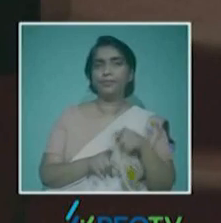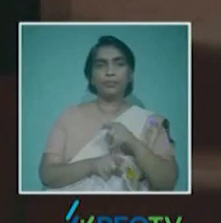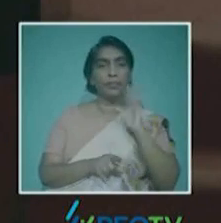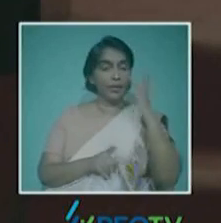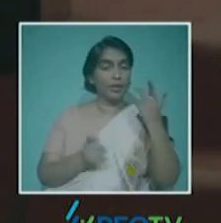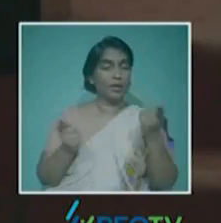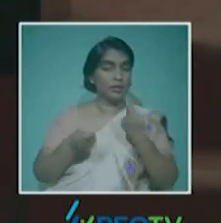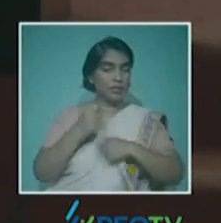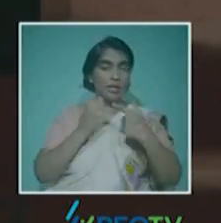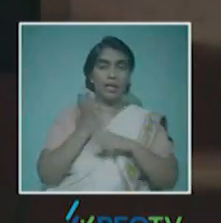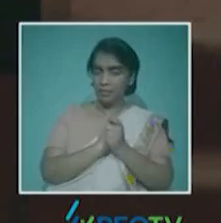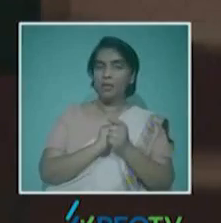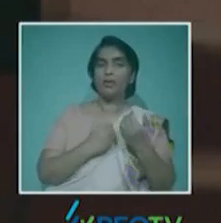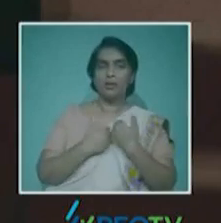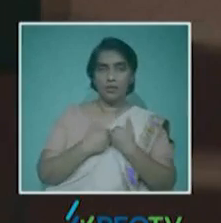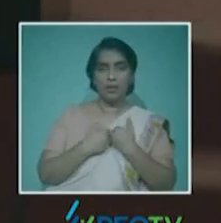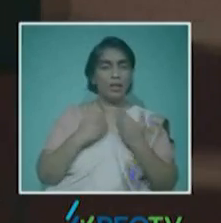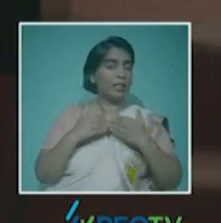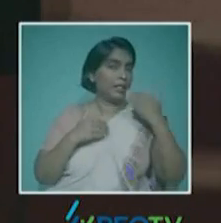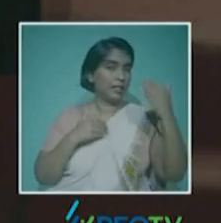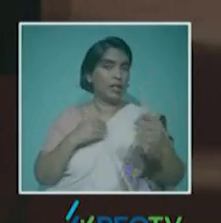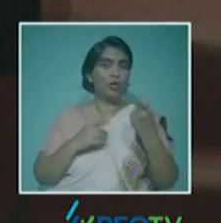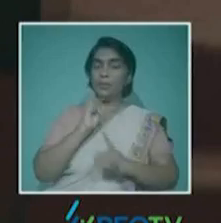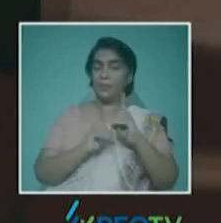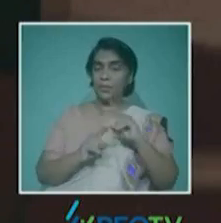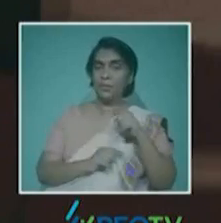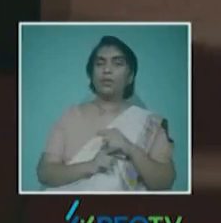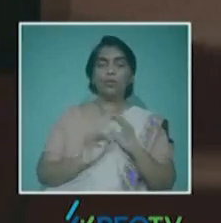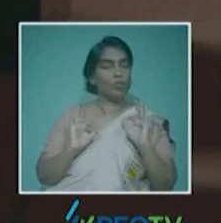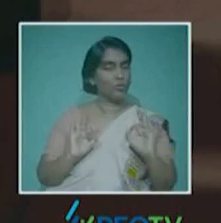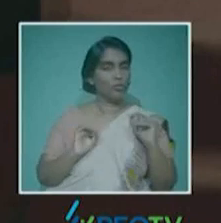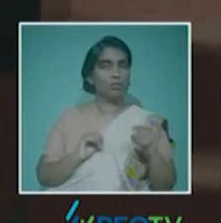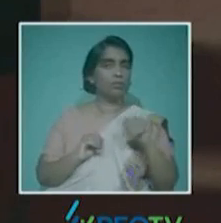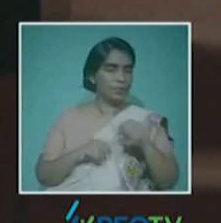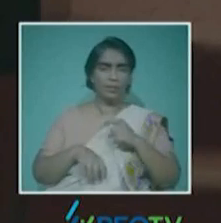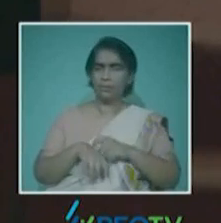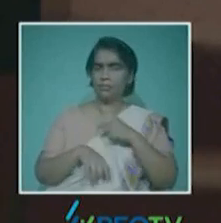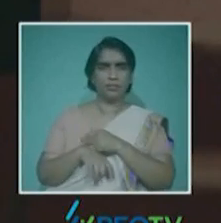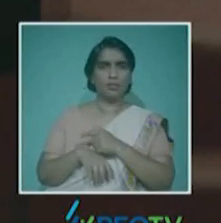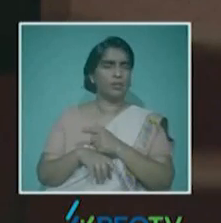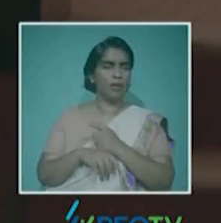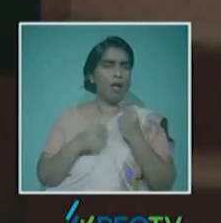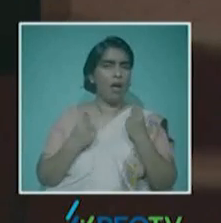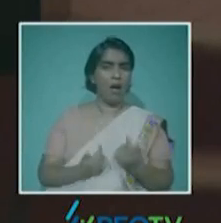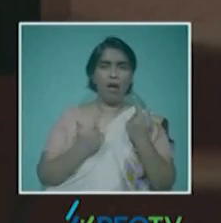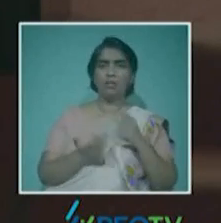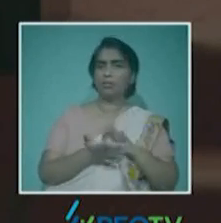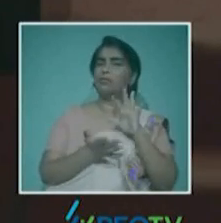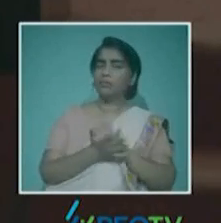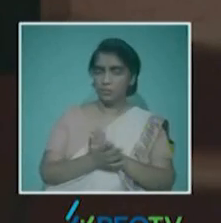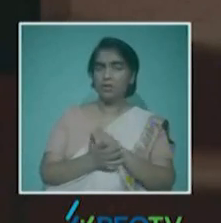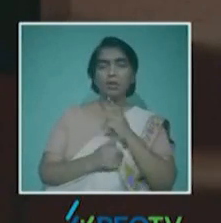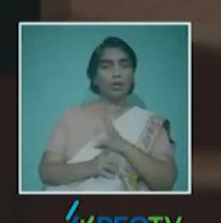වෙළඳ භාණ්ඩ බදු වෙනස් කිරීමේදී දීර්ඝ කාලීනව මුදල් අමාත්‍යාංශය දැන් සූදානම්ින් ඉන්නවා. කිසිදු අවස්ථාවක මේක හදිසියේගත් තීරණයක් වුණත්